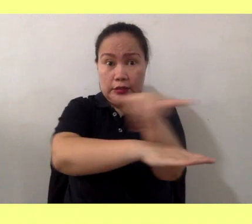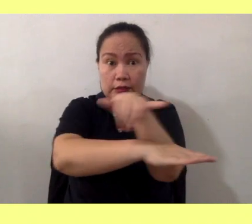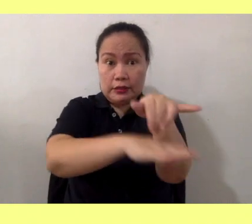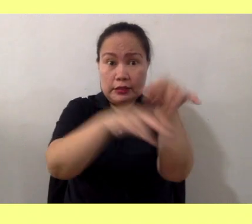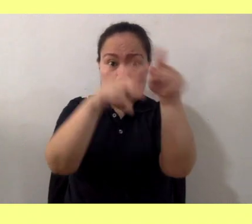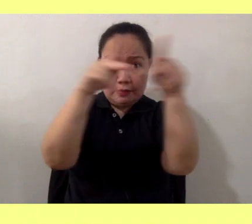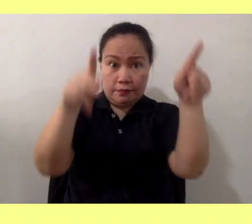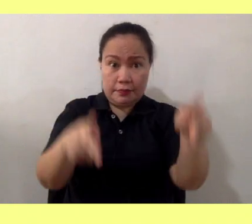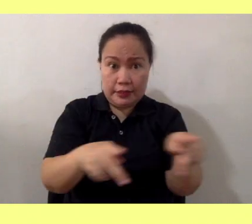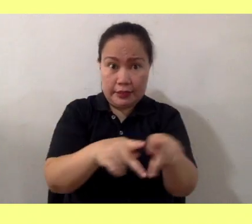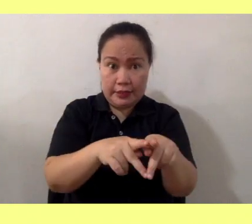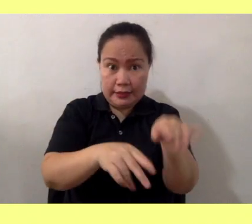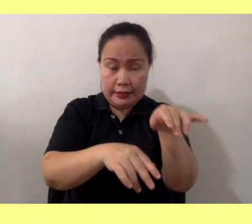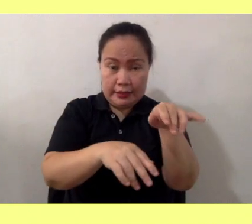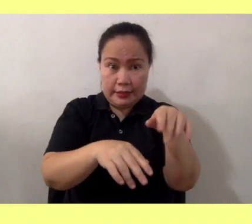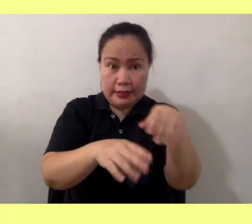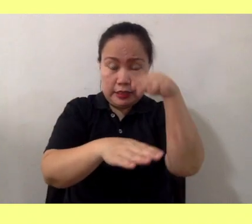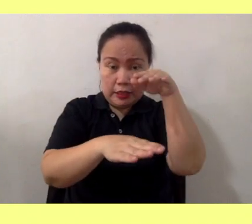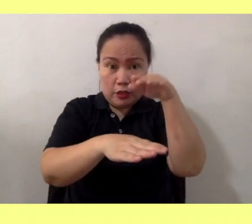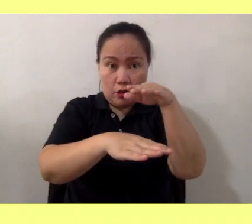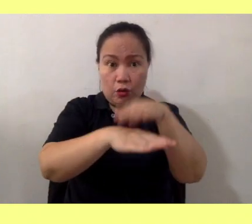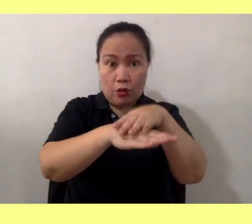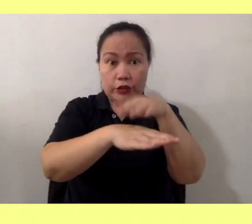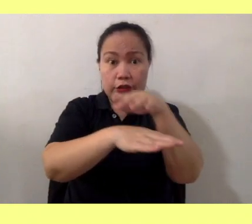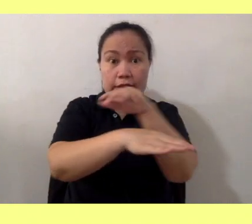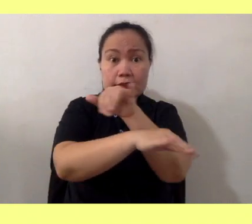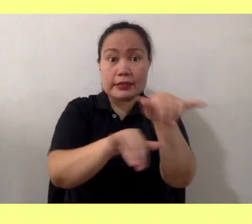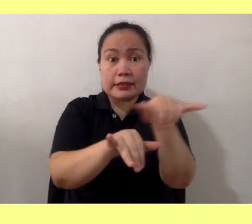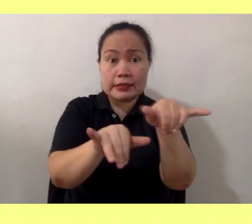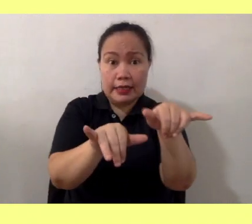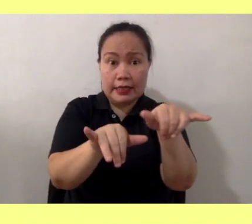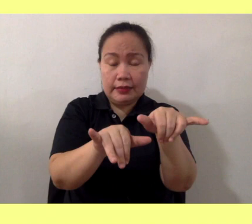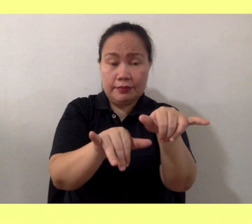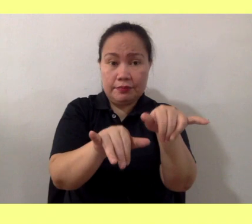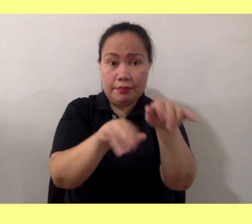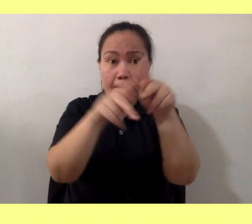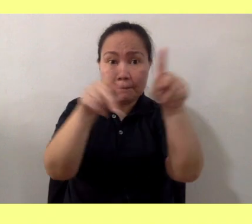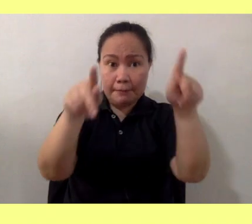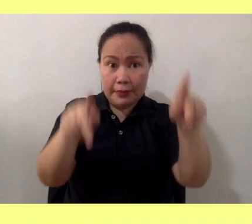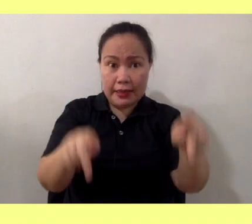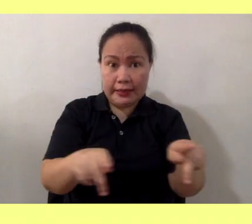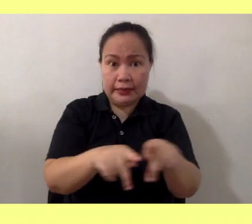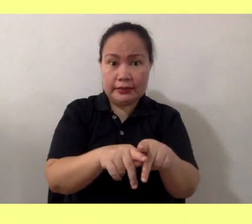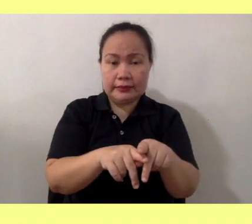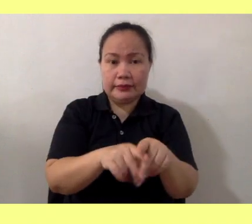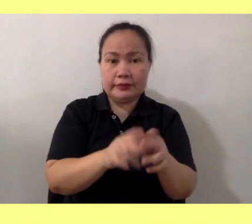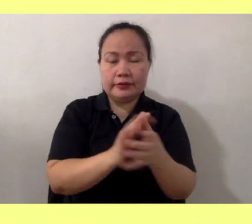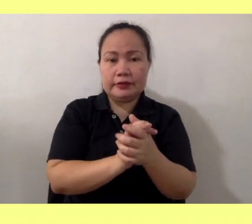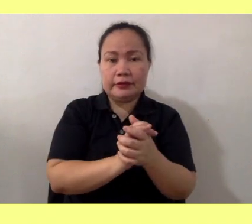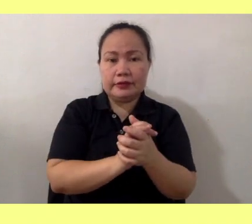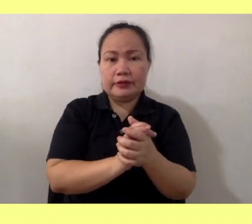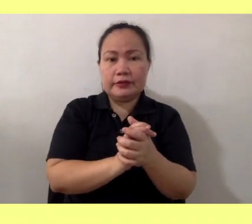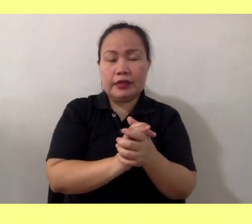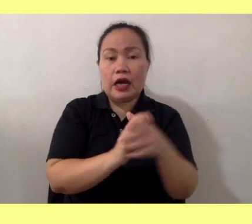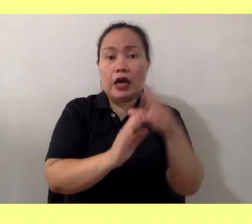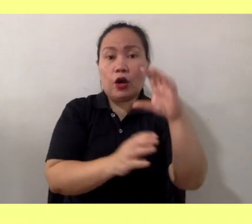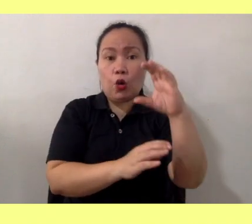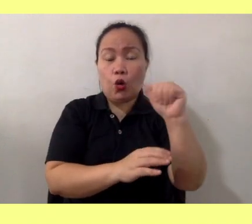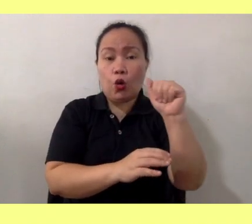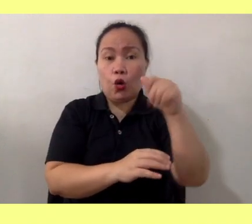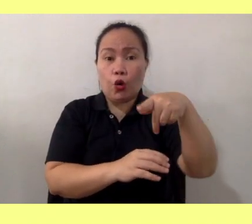a while ago, yung previous slide natin, collinear. Kasi yung mga points nasa isang line. Ito